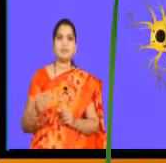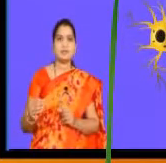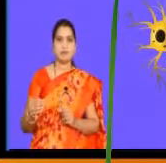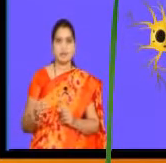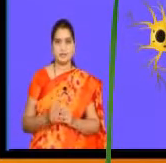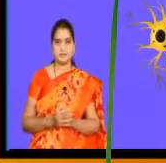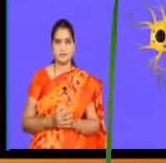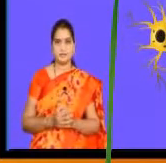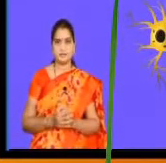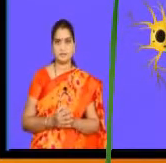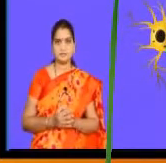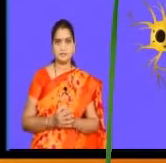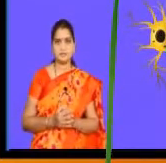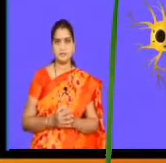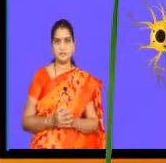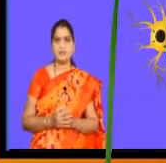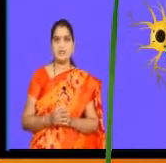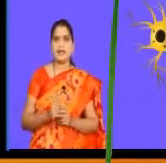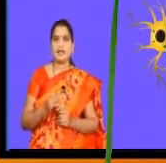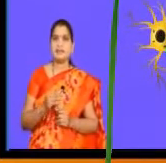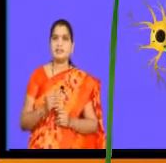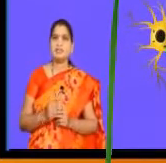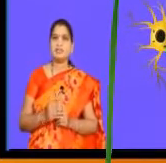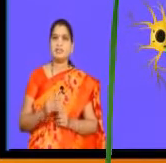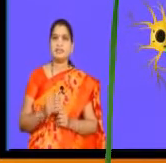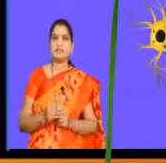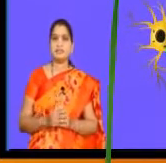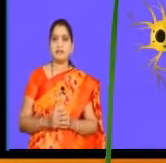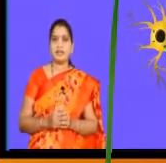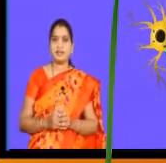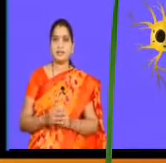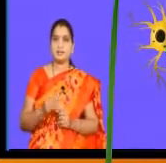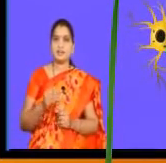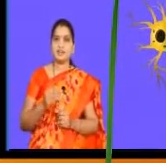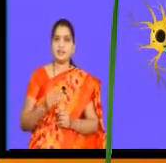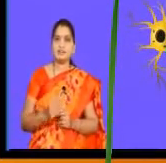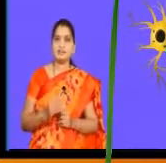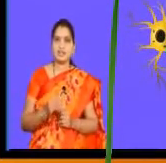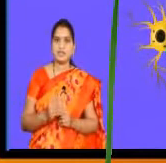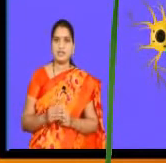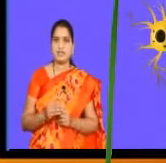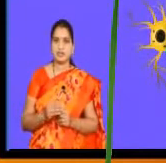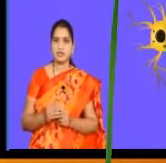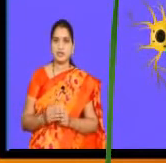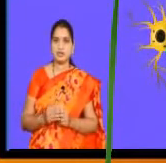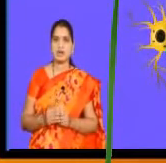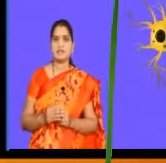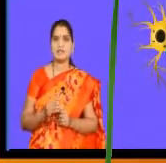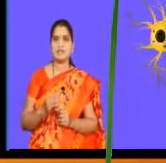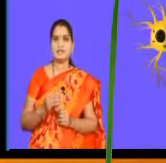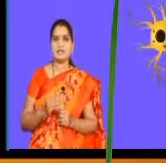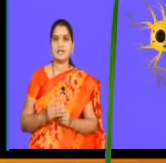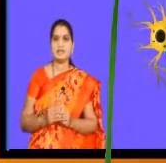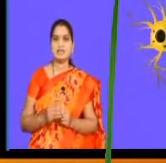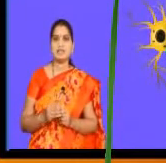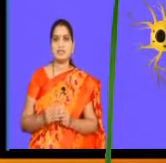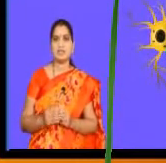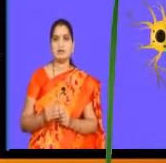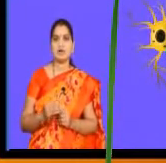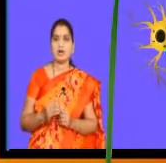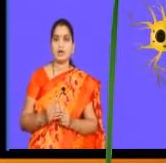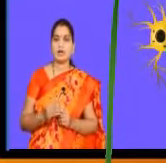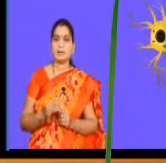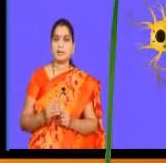మనం యూజ్ చేసి, అలాంటి టూల్స్ మనం యూజ్ చేసి స్టూడెంట్స్కి ఇంట్రెస్ట్ తీసుకురావడము, ప్లస్ వాళ్ళకి ఎడ్యుకేషన్